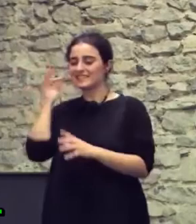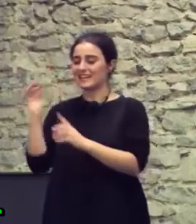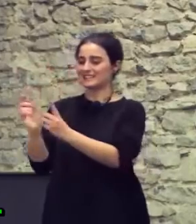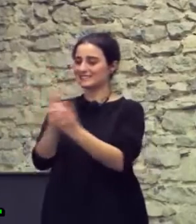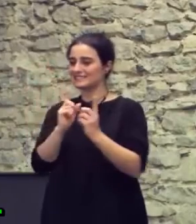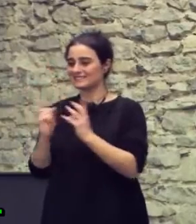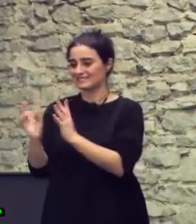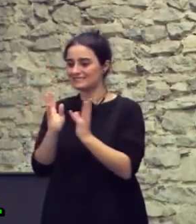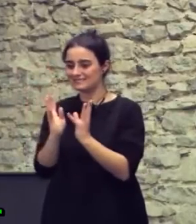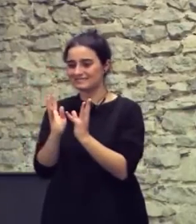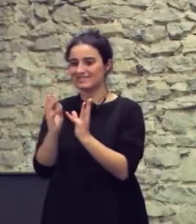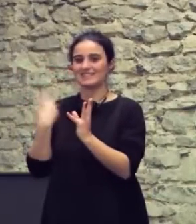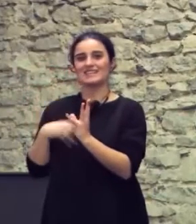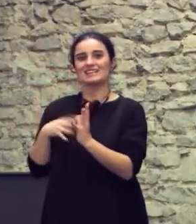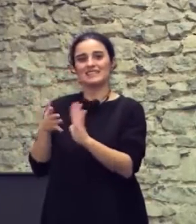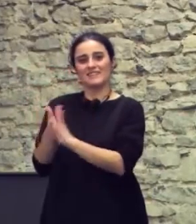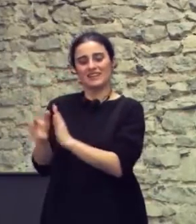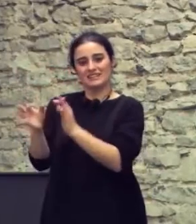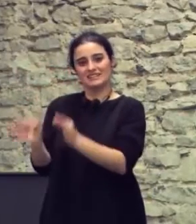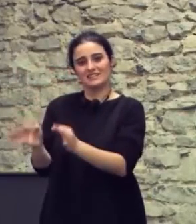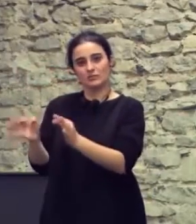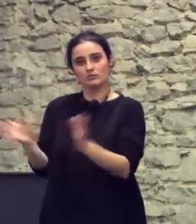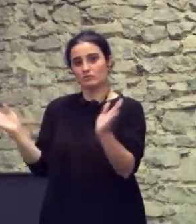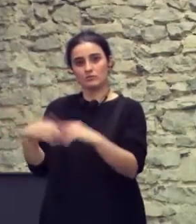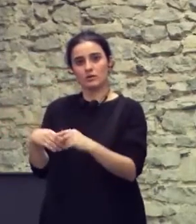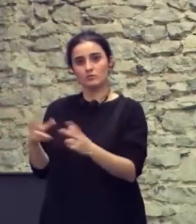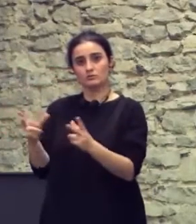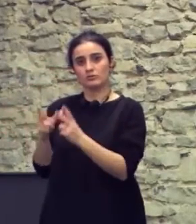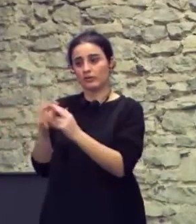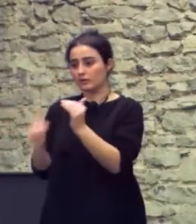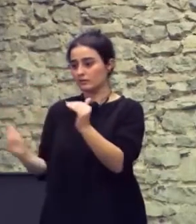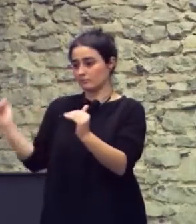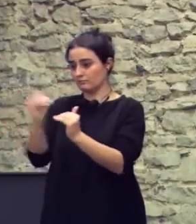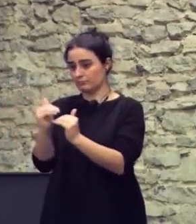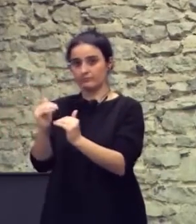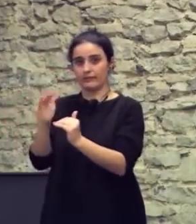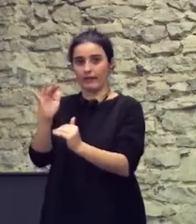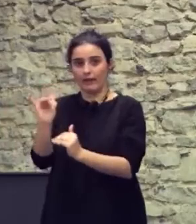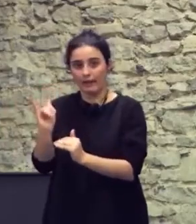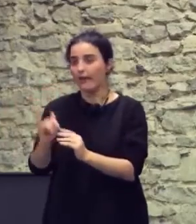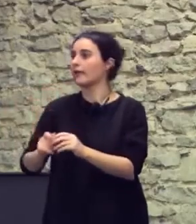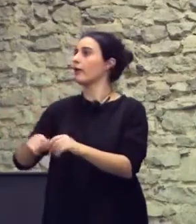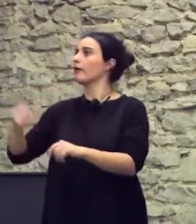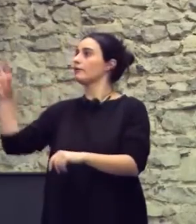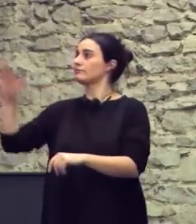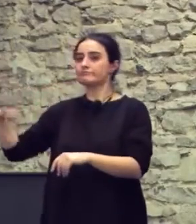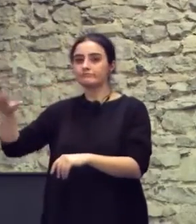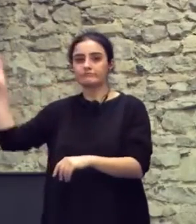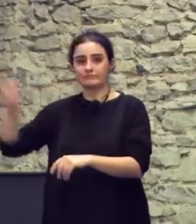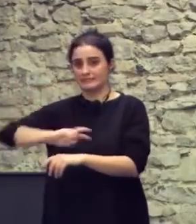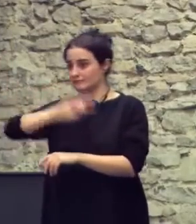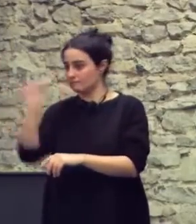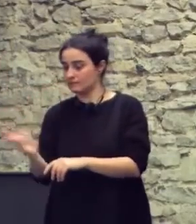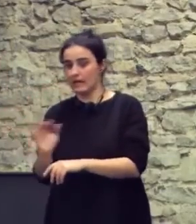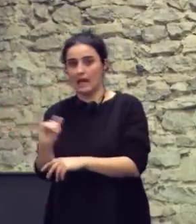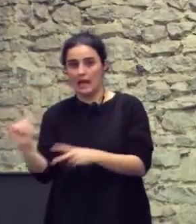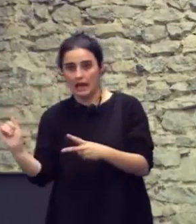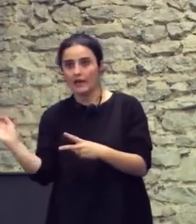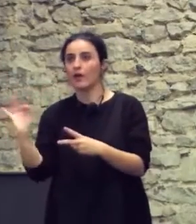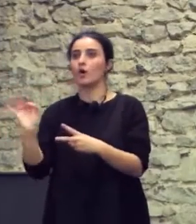batean daudela bai ala bai. Klase ezberdintasunak hor daude, jatorri ezberdintasunak hor daude, sexualitatearen edo joera